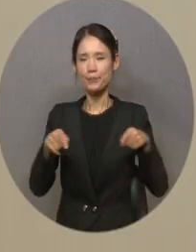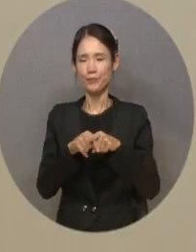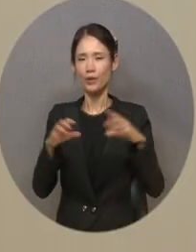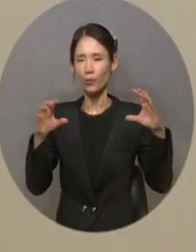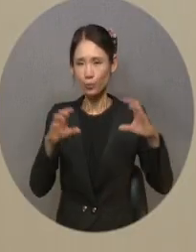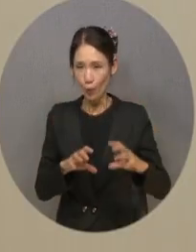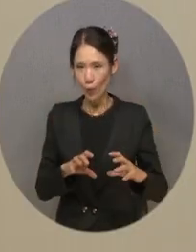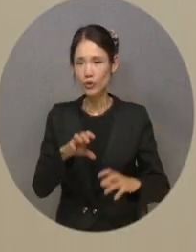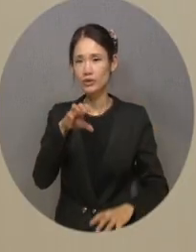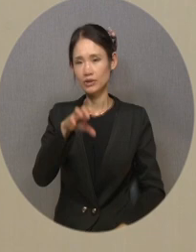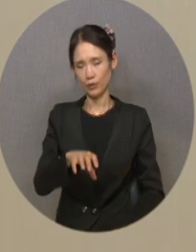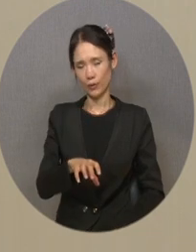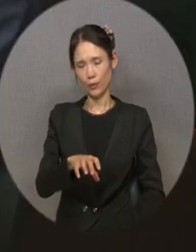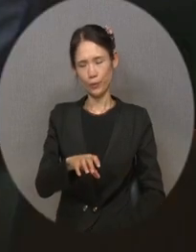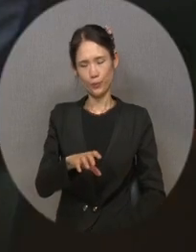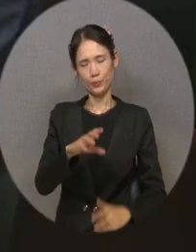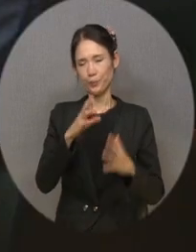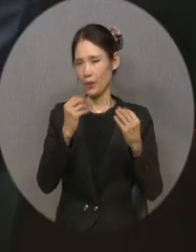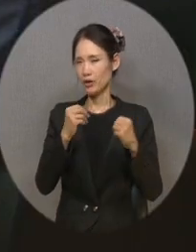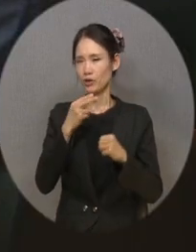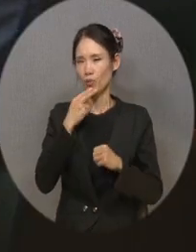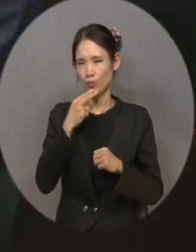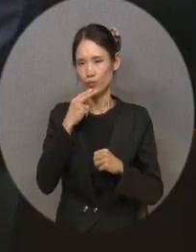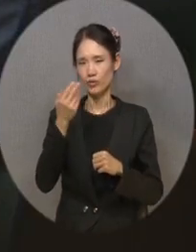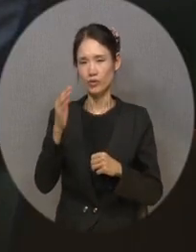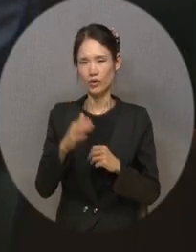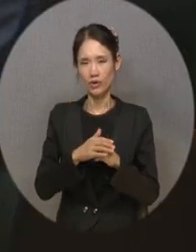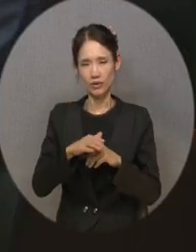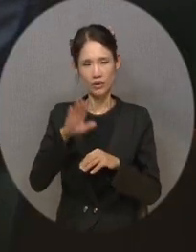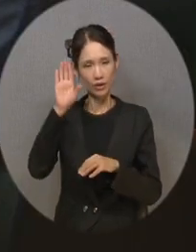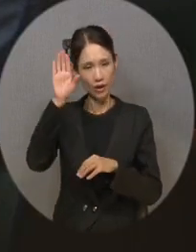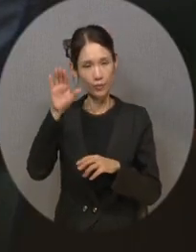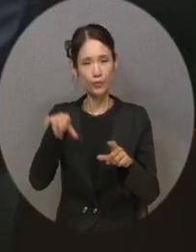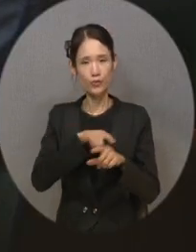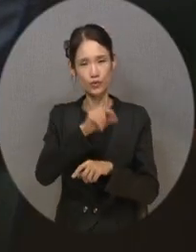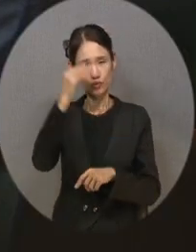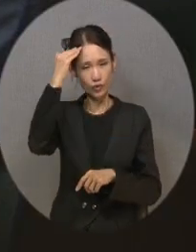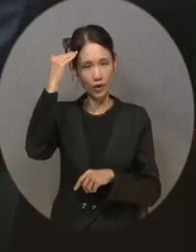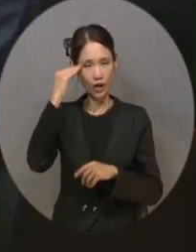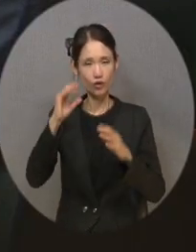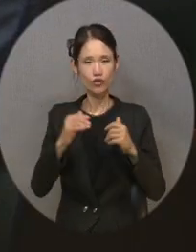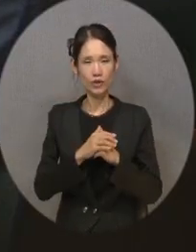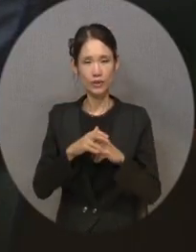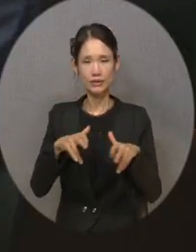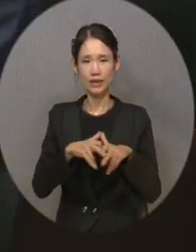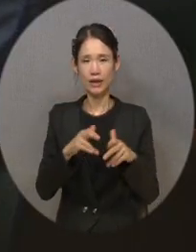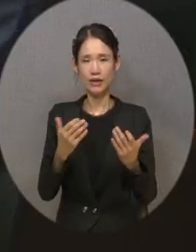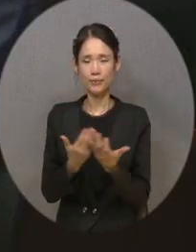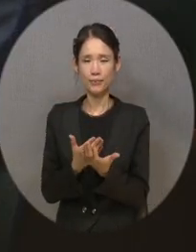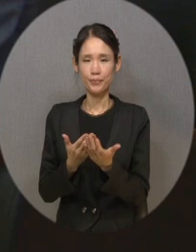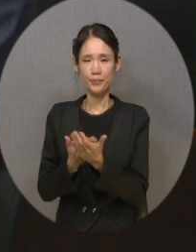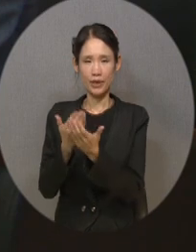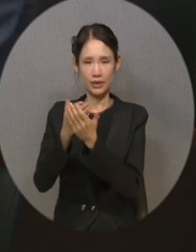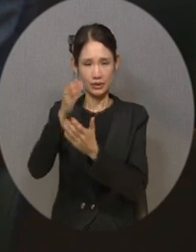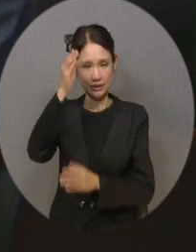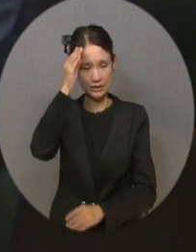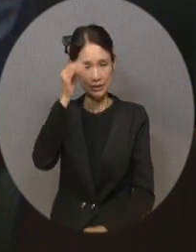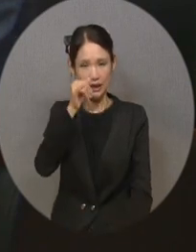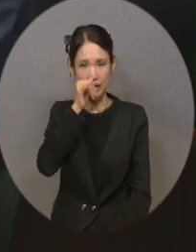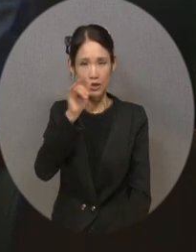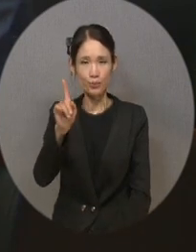기회가 사실 흔치가 않은데, 이번 대회를 통해서 앞으로 우리나라 장애계의 발전에 혹시 기대하는 바가